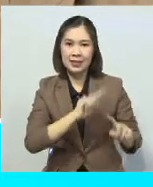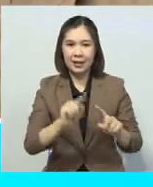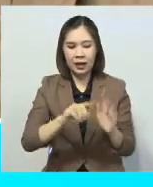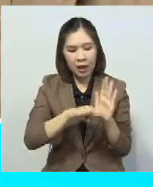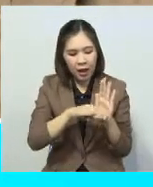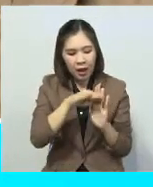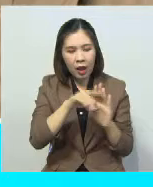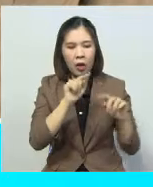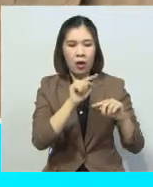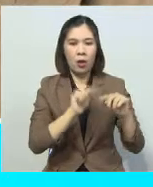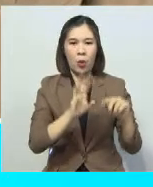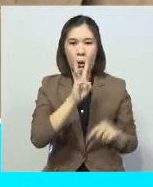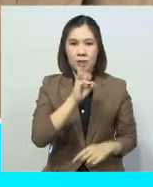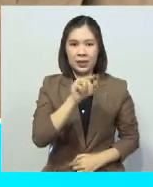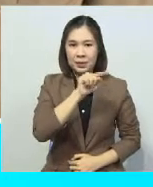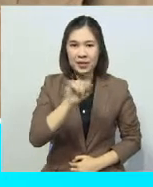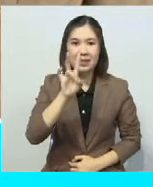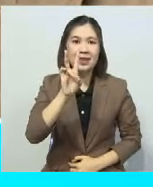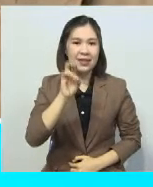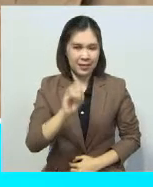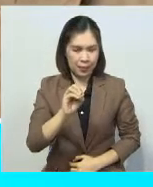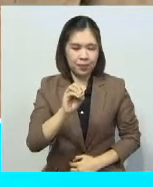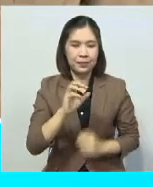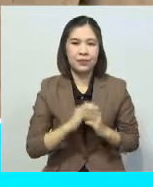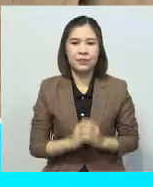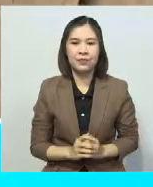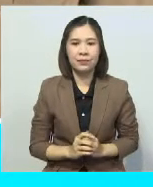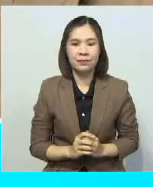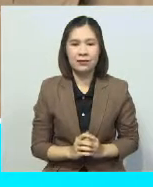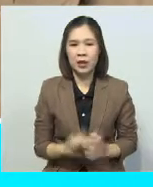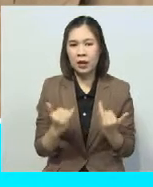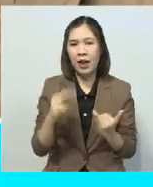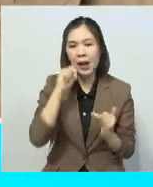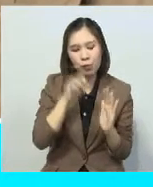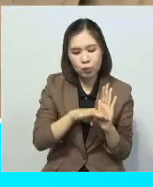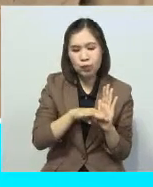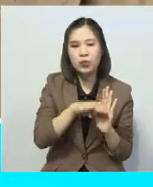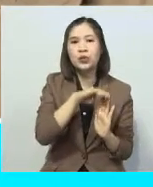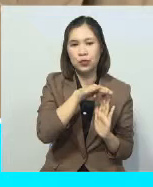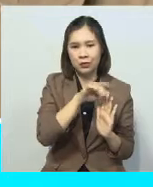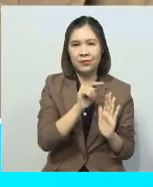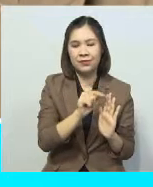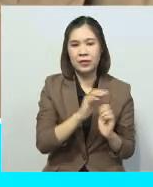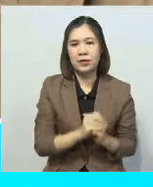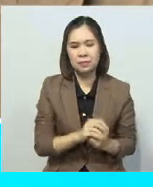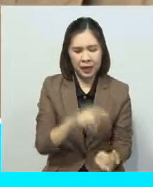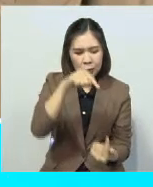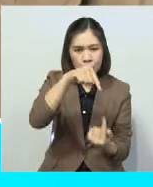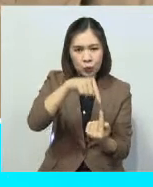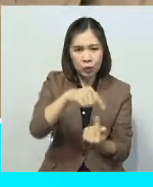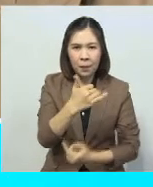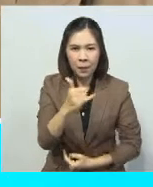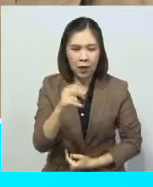ดับ 60-70% ของความจุนะครับต้องถือว่ามีน้ำอยู่สูงมากก็จะมีเป็นบางจุดซึ่ง